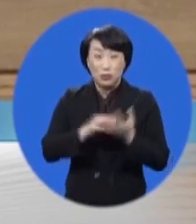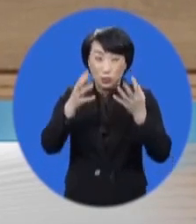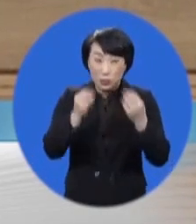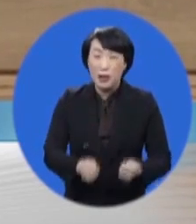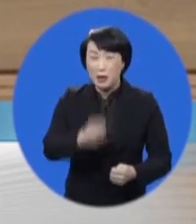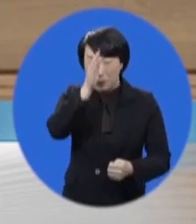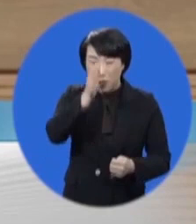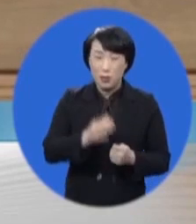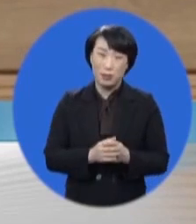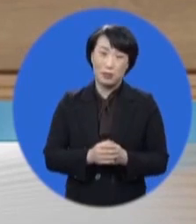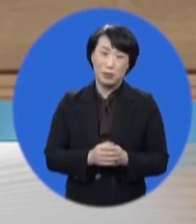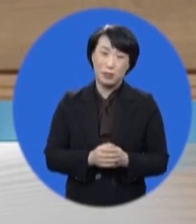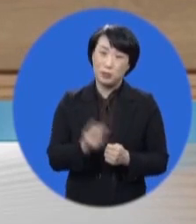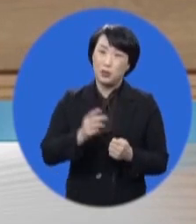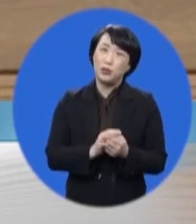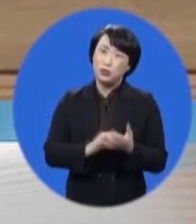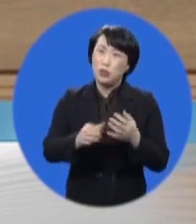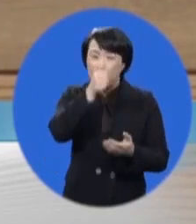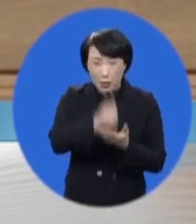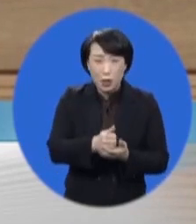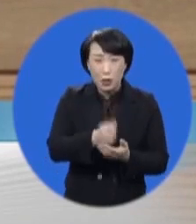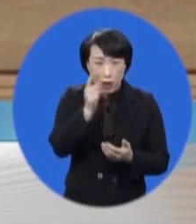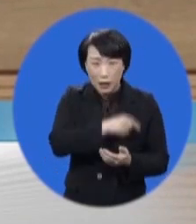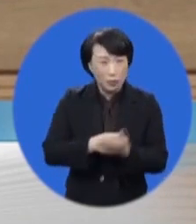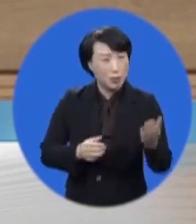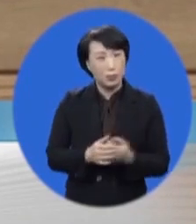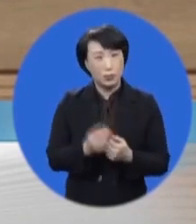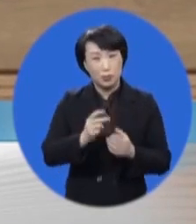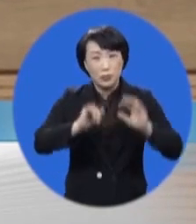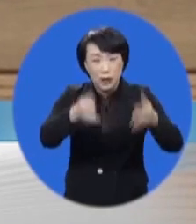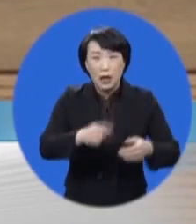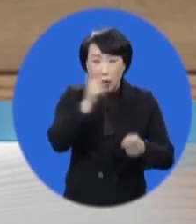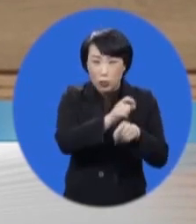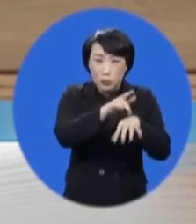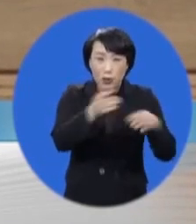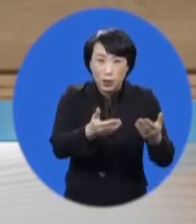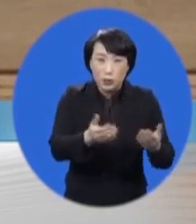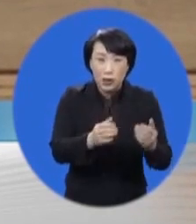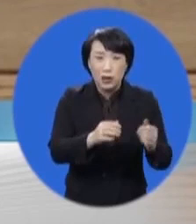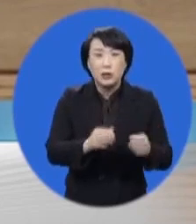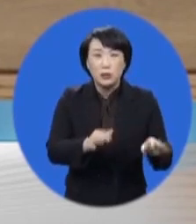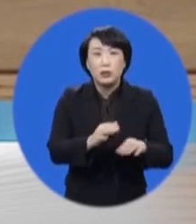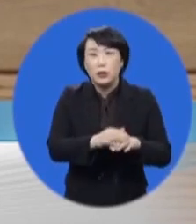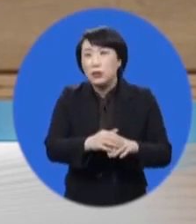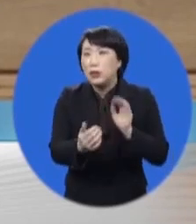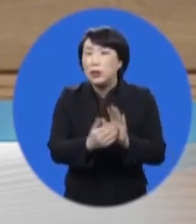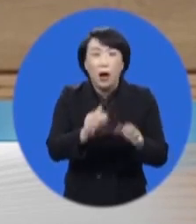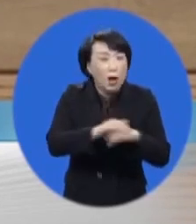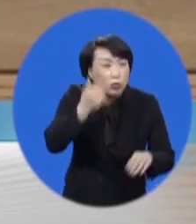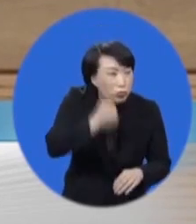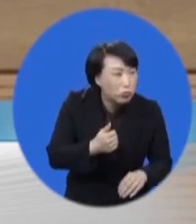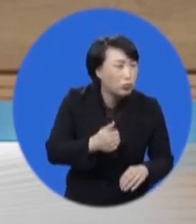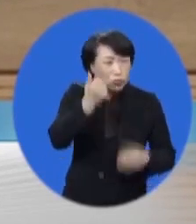수많은 질병과 아니 수많은 죄악과 보세요 이 세상의 마귀 사단 귀신 역사를 누가 해보겠어요?